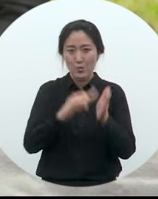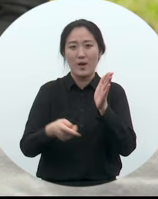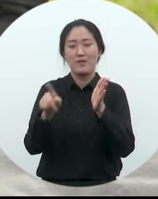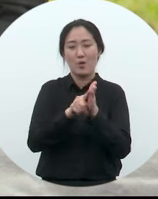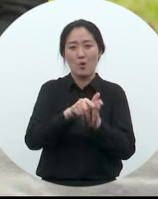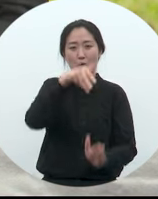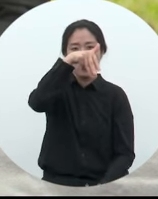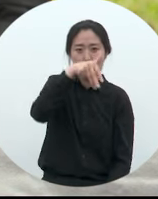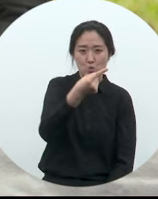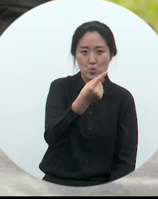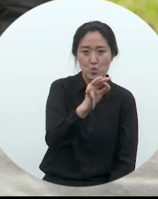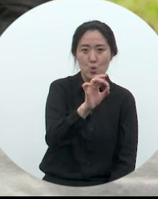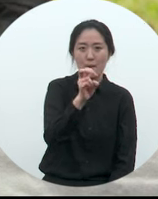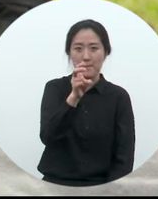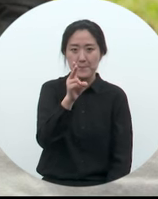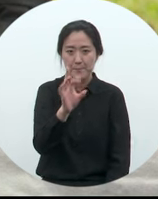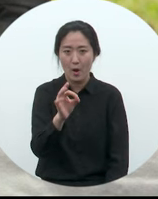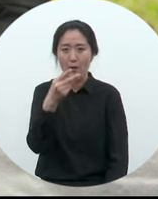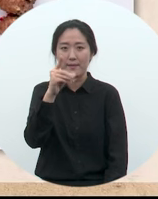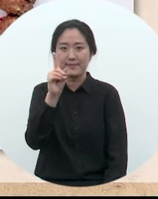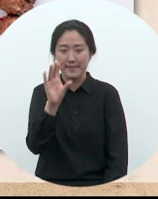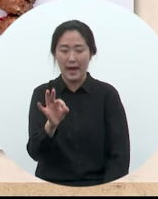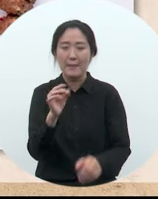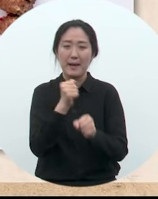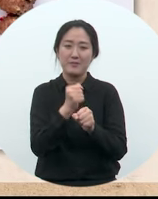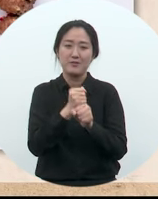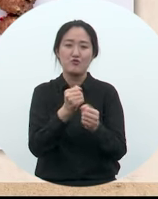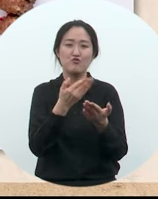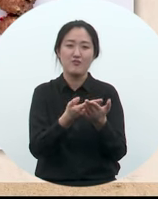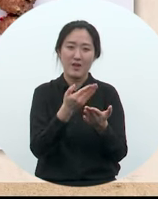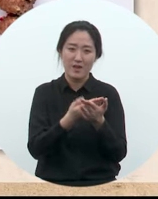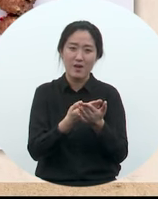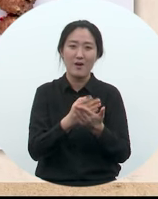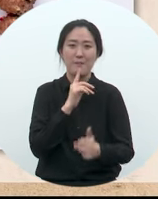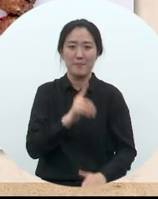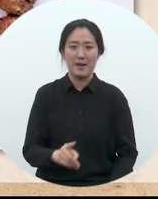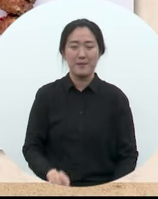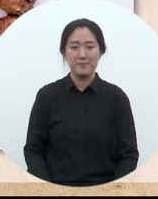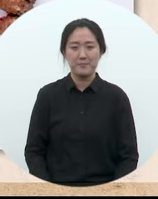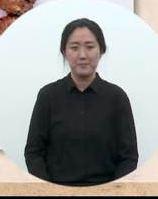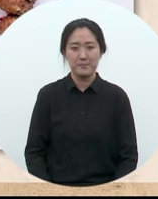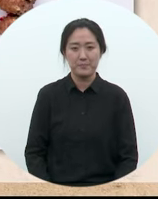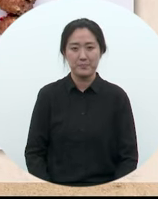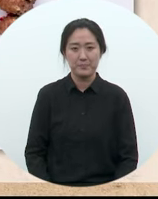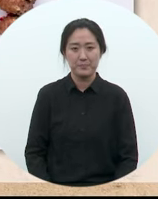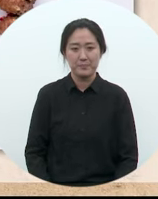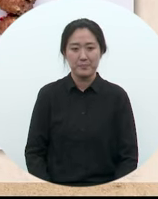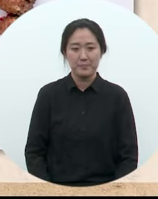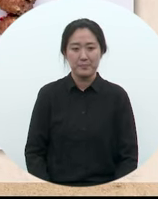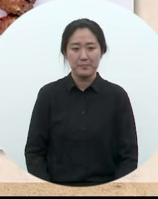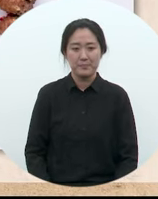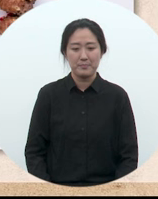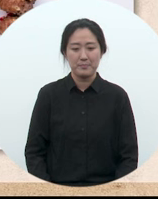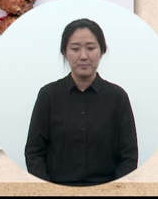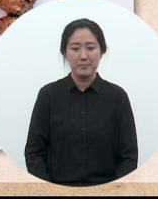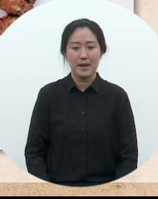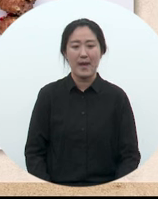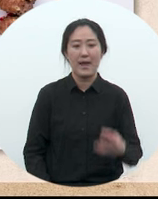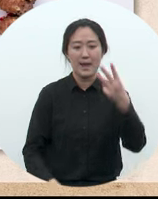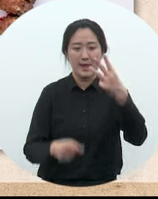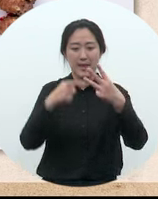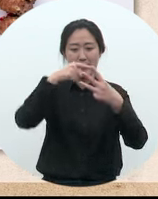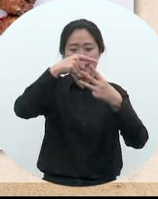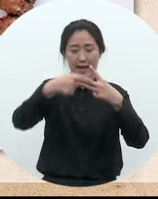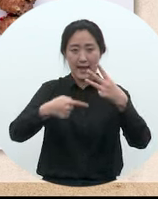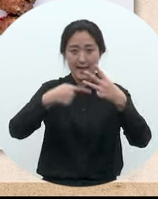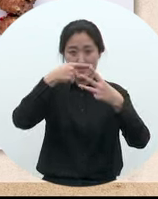라고 얘기를 하는 경우가 있습니다. 이 총명탕이라고 하는 것은 백복신, 원지, 석창포,